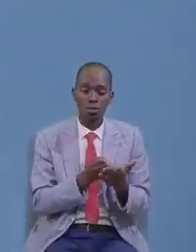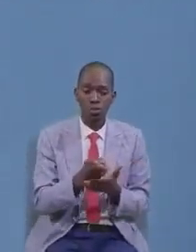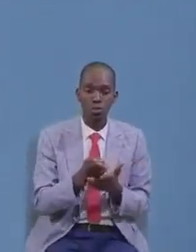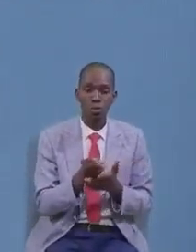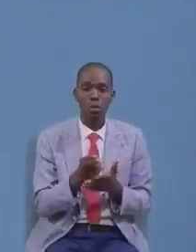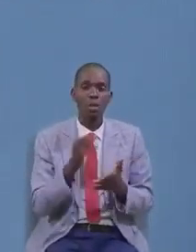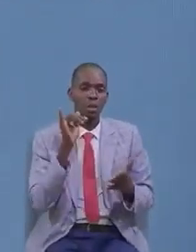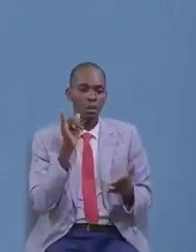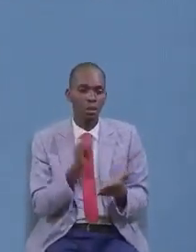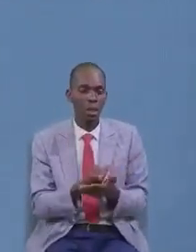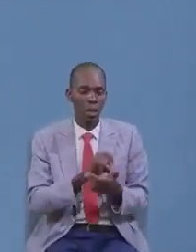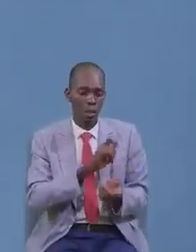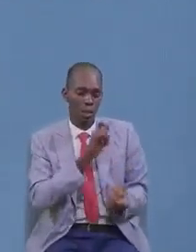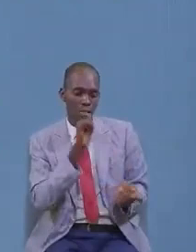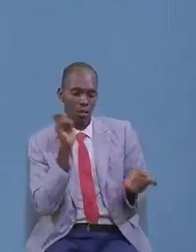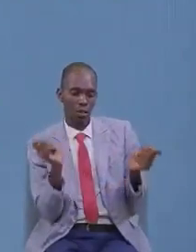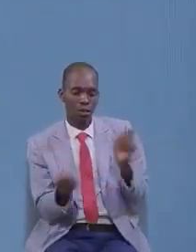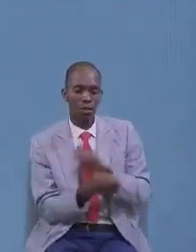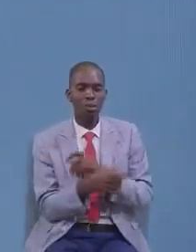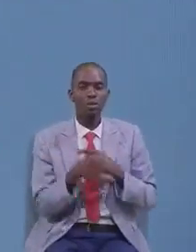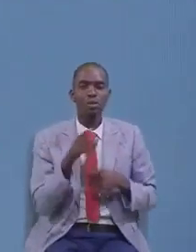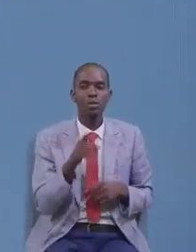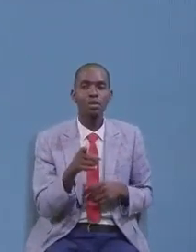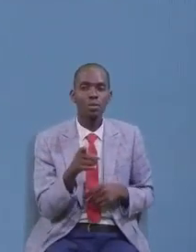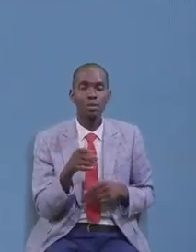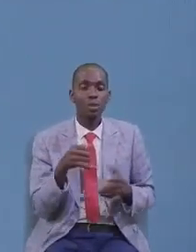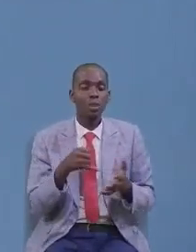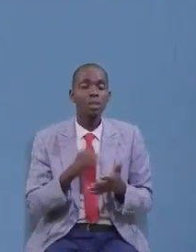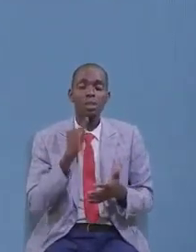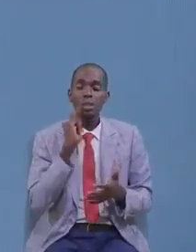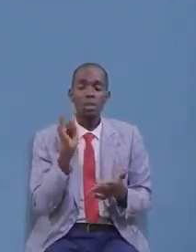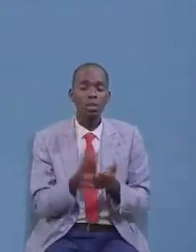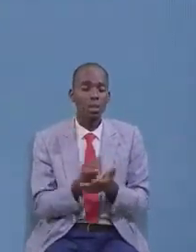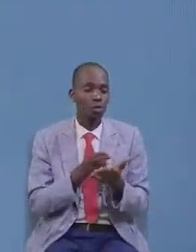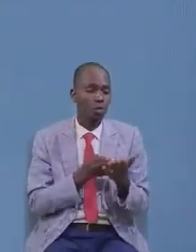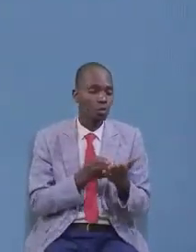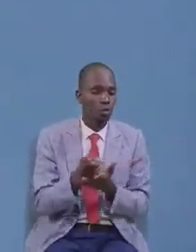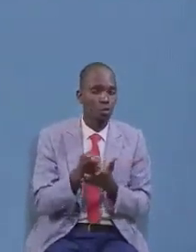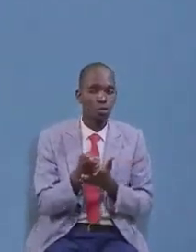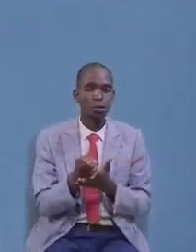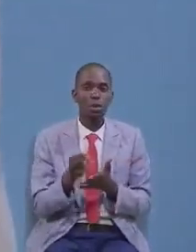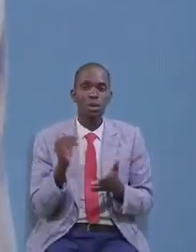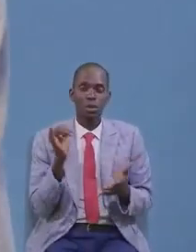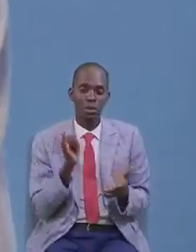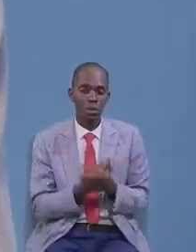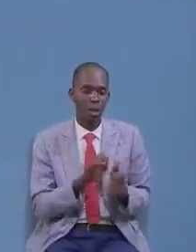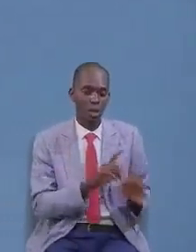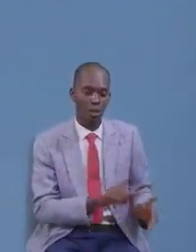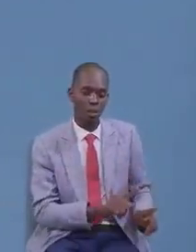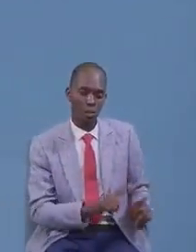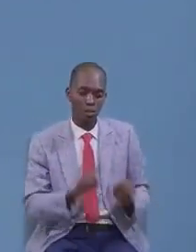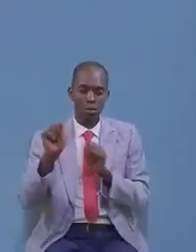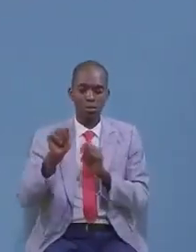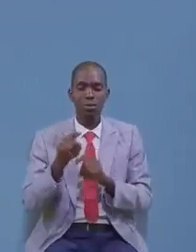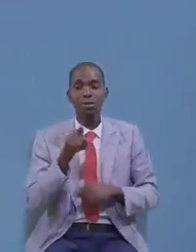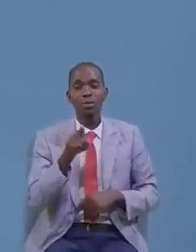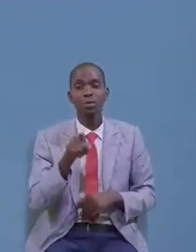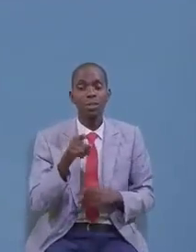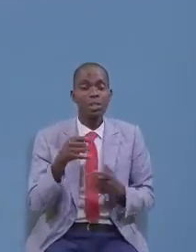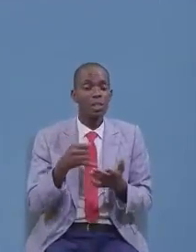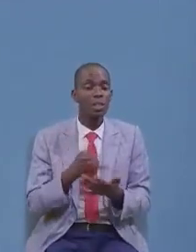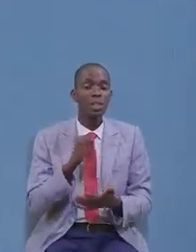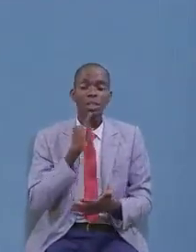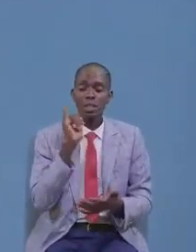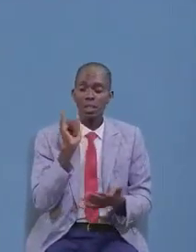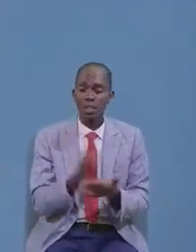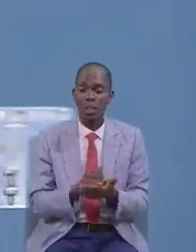That transforms you. అది మిమ్మల్ని రూపాంతరపరుస్తుంది. It is that truth. ఆ సత్యమే. That transports you. మిమ్మల్ని రూపాంతరపరుస్తుంది. ఇట్ ఇస్